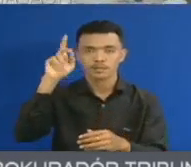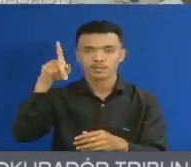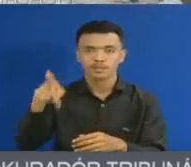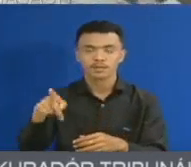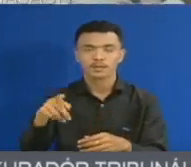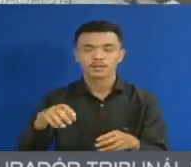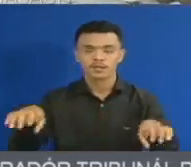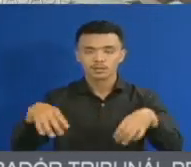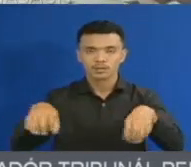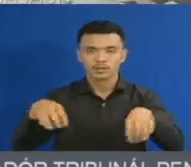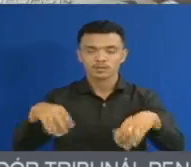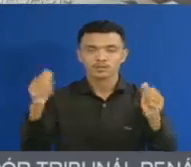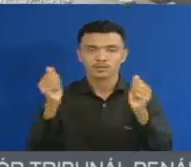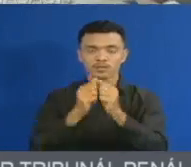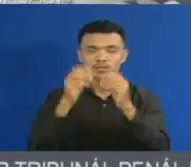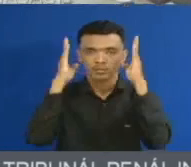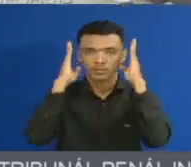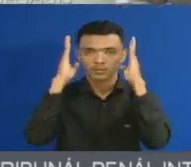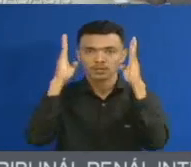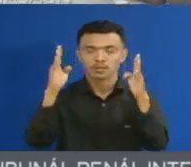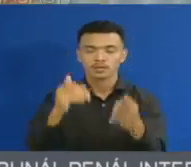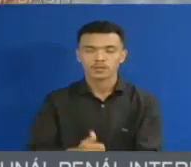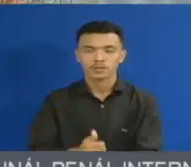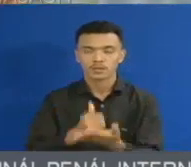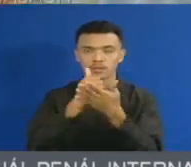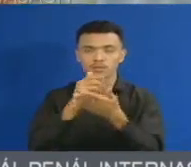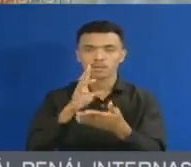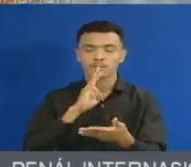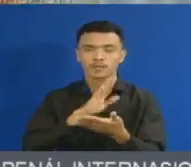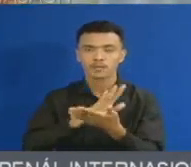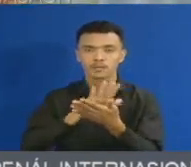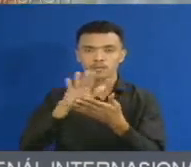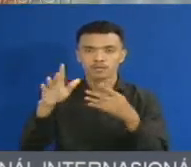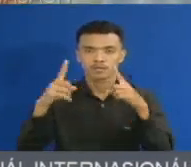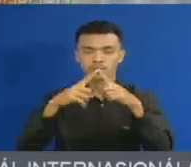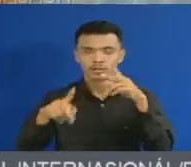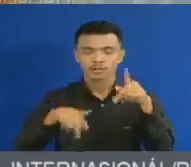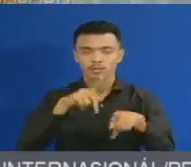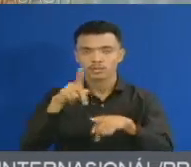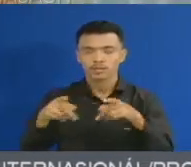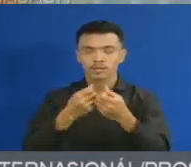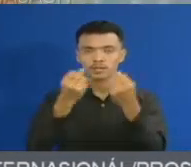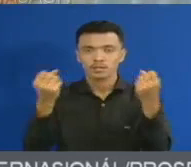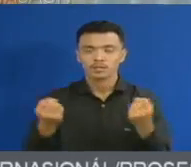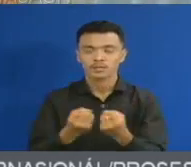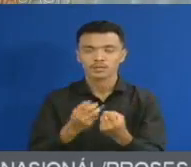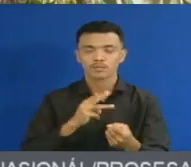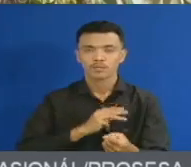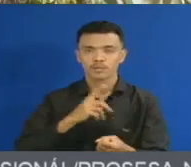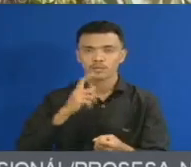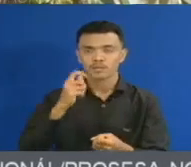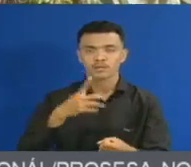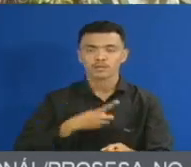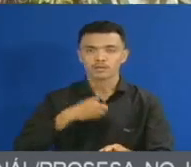atu serviço ho serio, hode fo assistência bemos, ba comunidade suku metiaut dili. Kayane